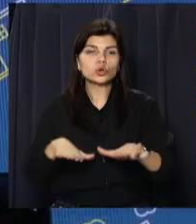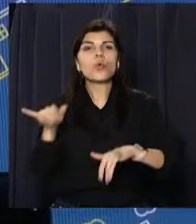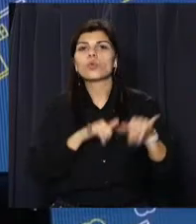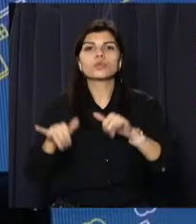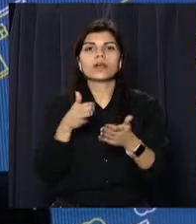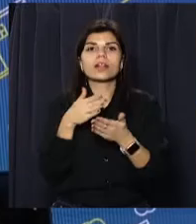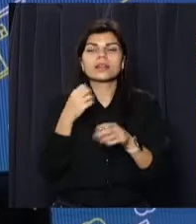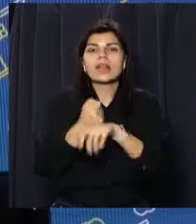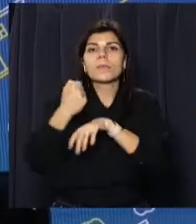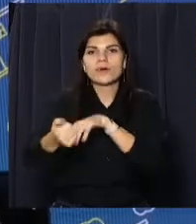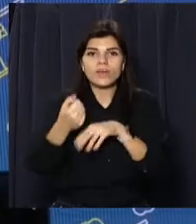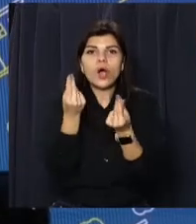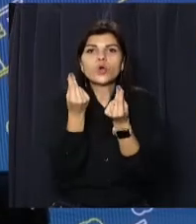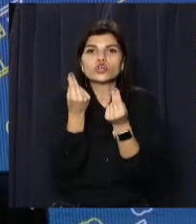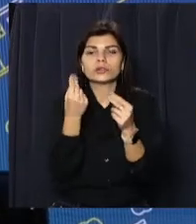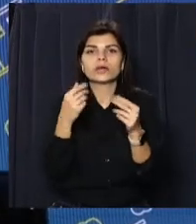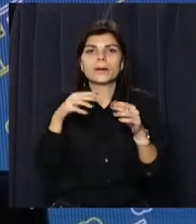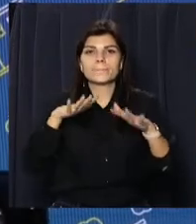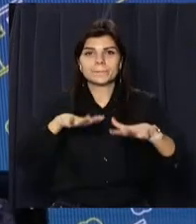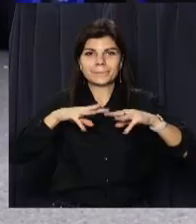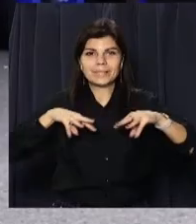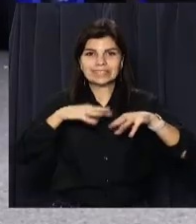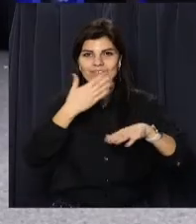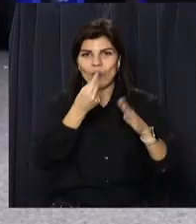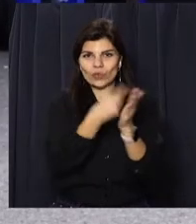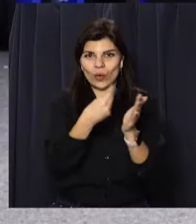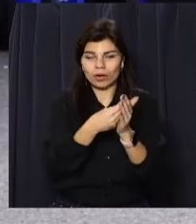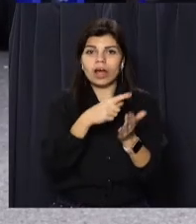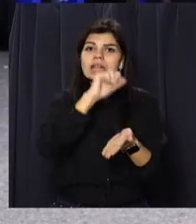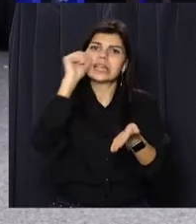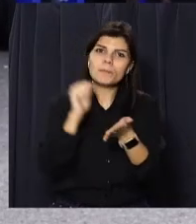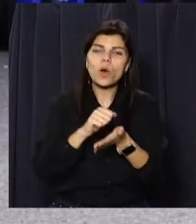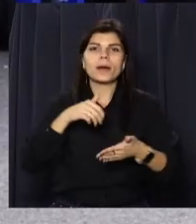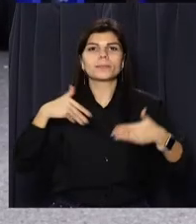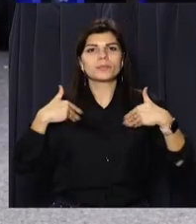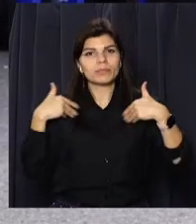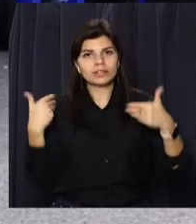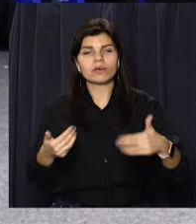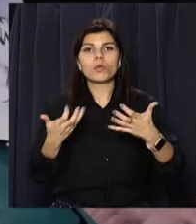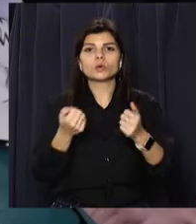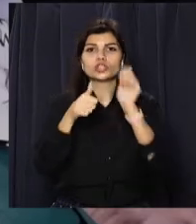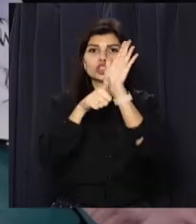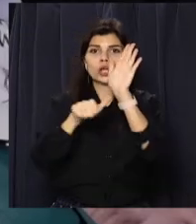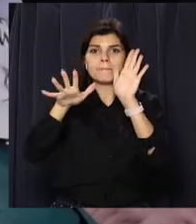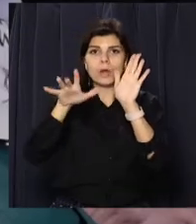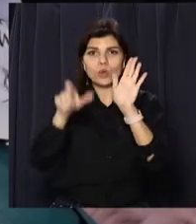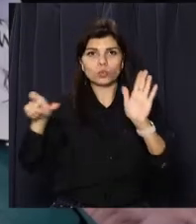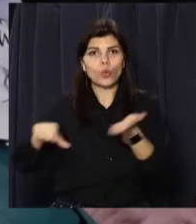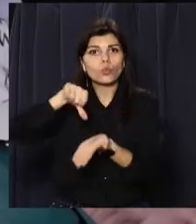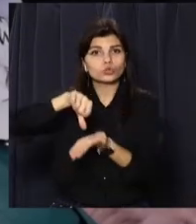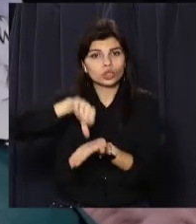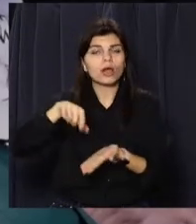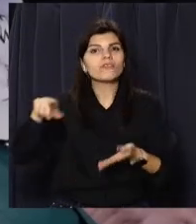куди направляти частину міських коштів. Цьогоріч дипломи, подарунки та привітання отримали 65 учасників.